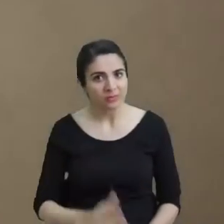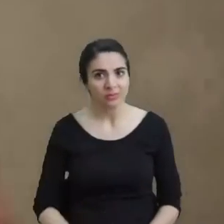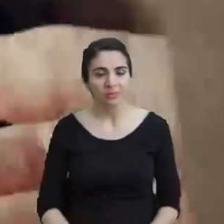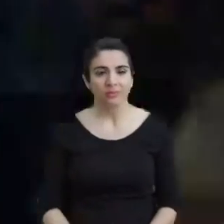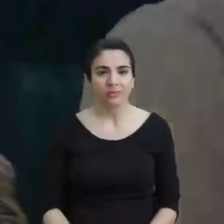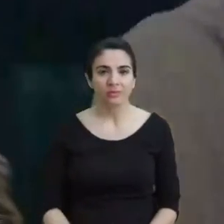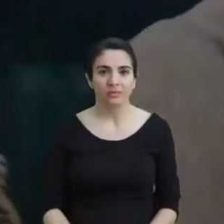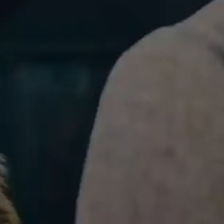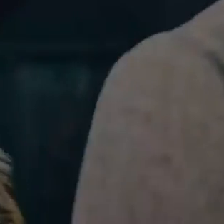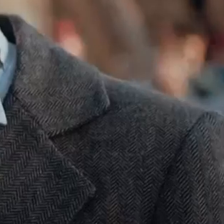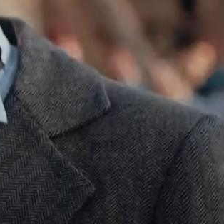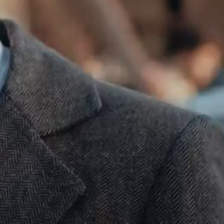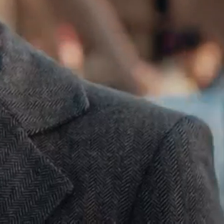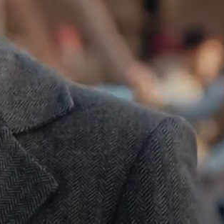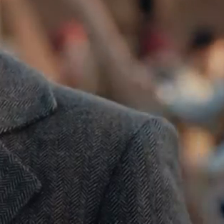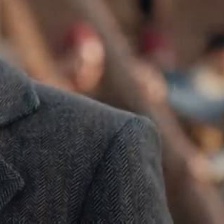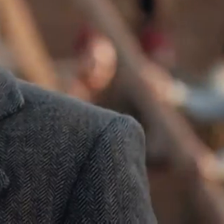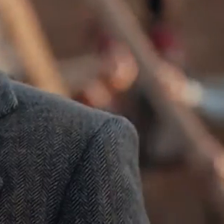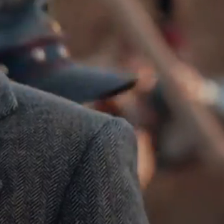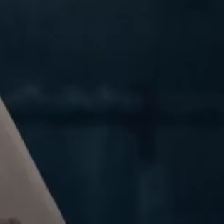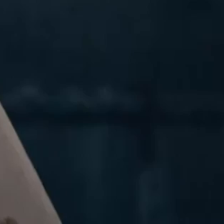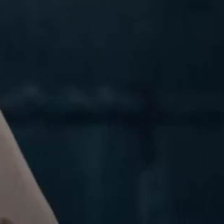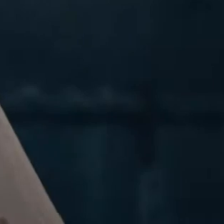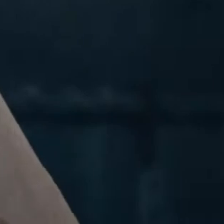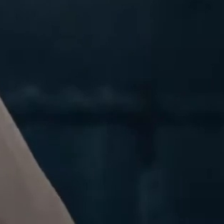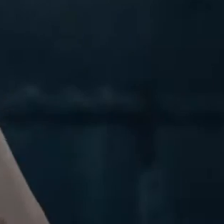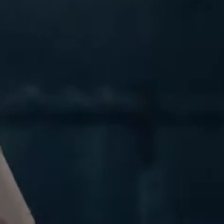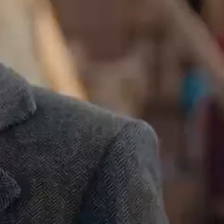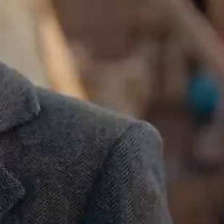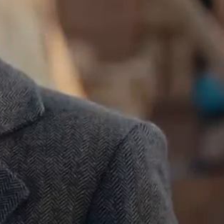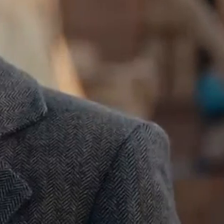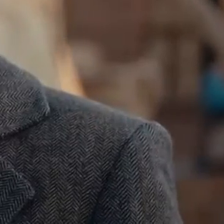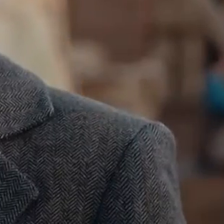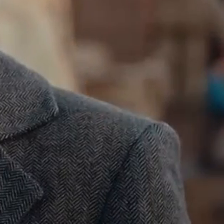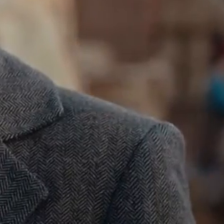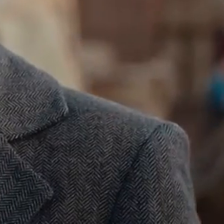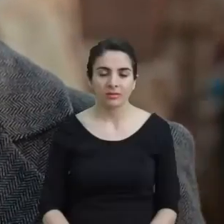Eldivenli elini centilmence öptü, bu sırada kadının yüzüğünü yürüttü. Kadının yanında şapkalı bir de genç kız var.